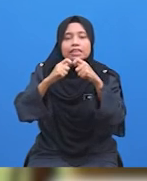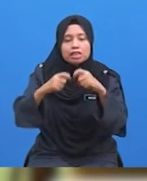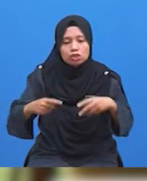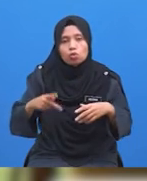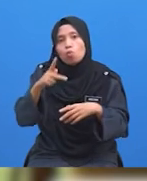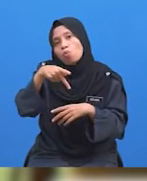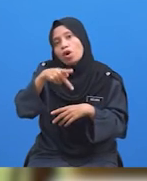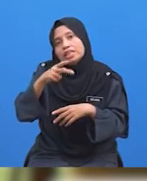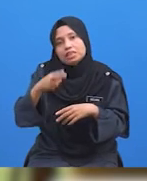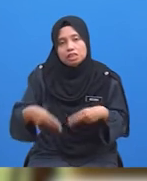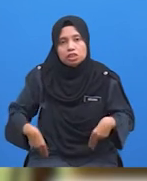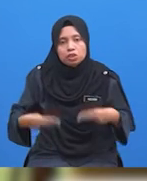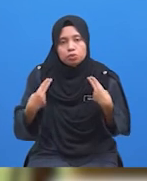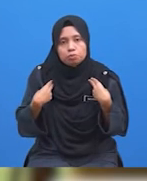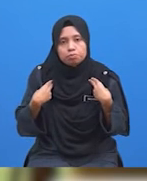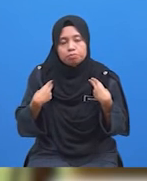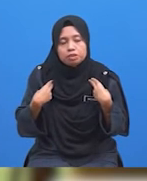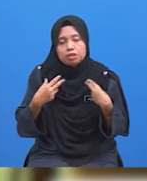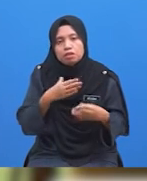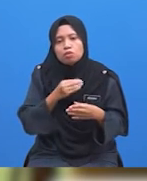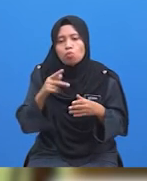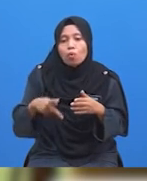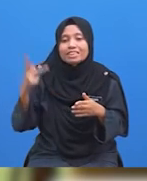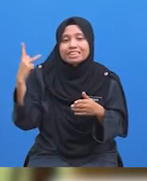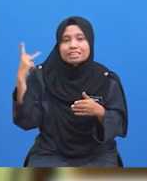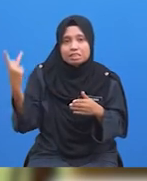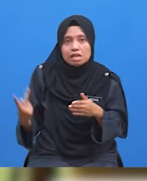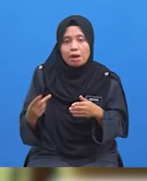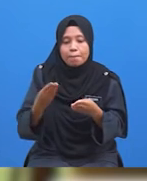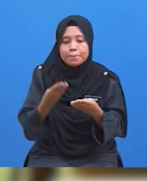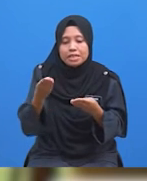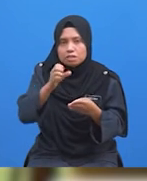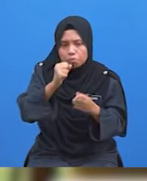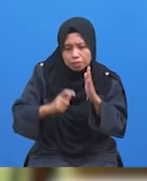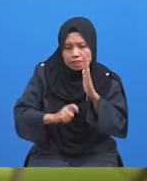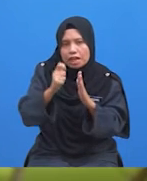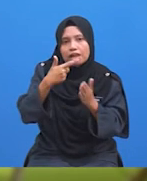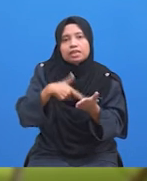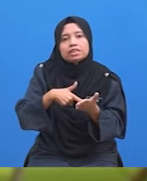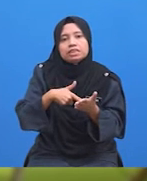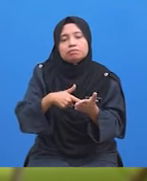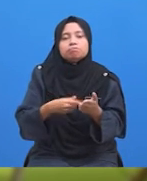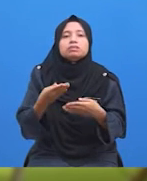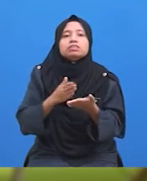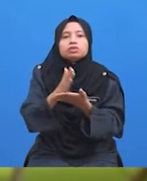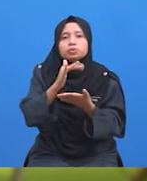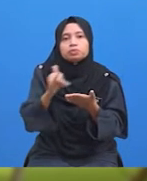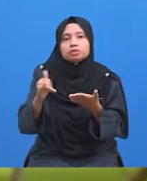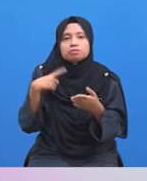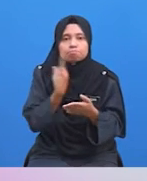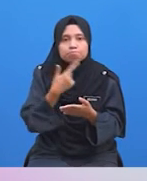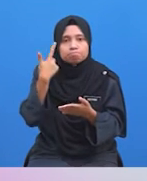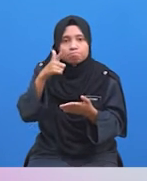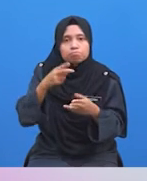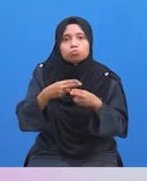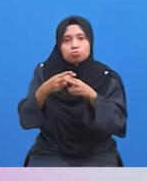penduduk di mana puasa beli di kawasan Asal juga dapat ditingkatkan virusnya kita lihat